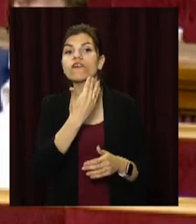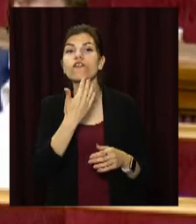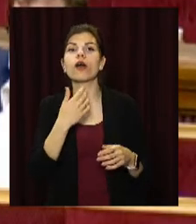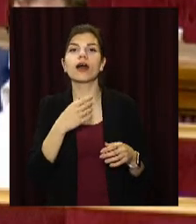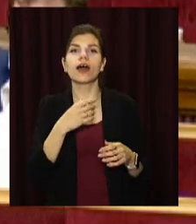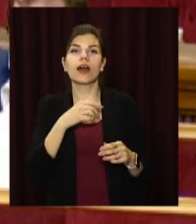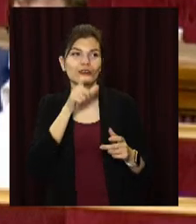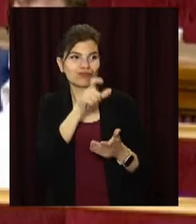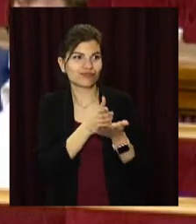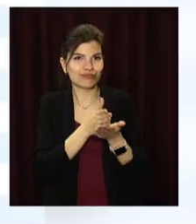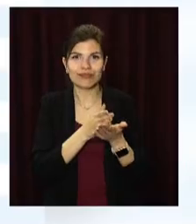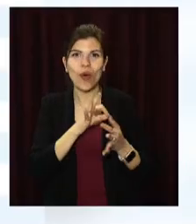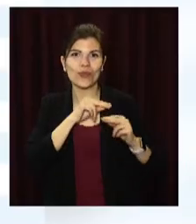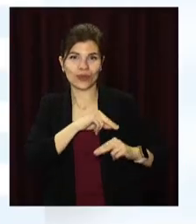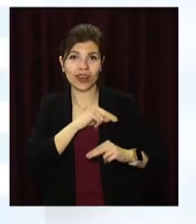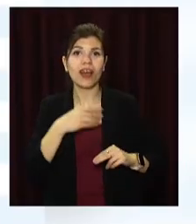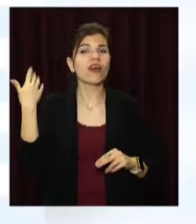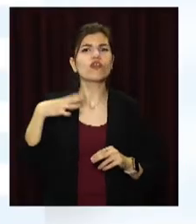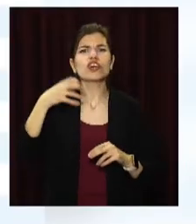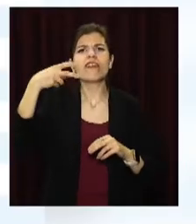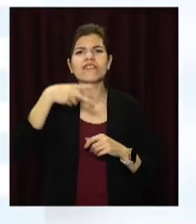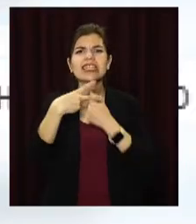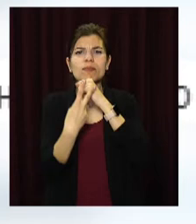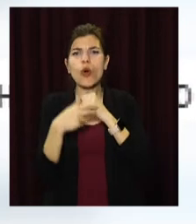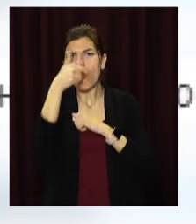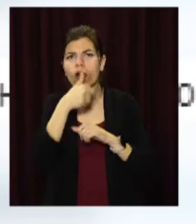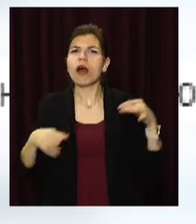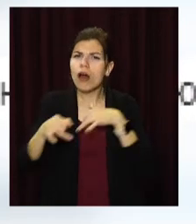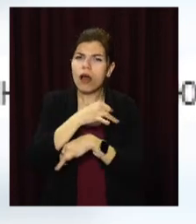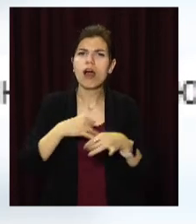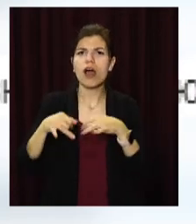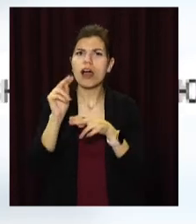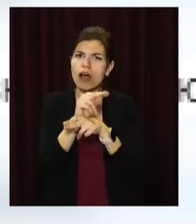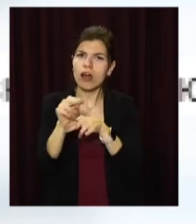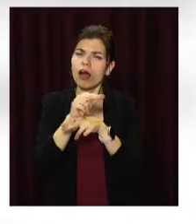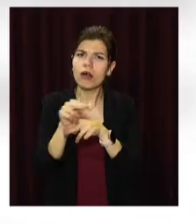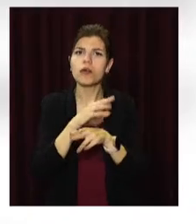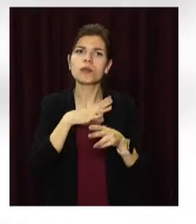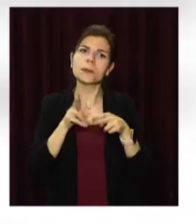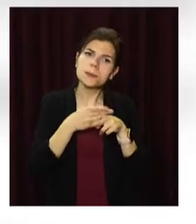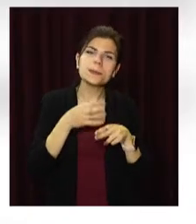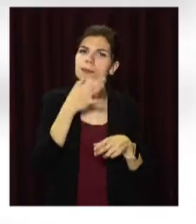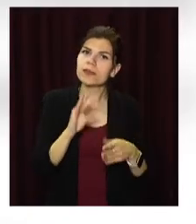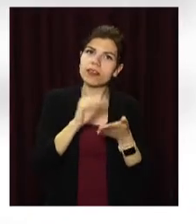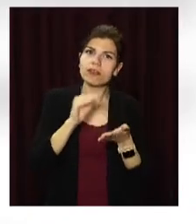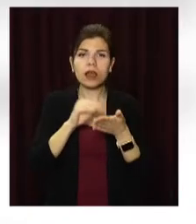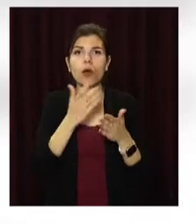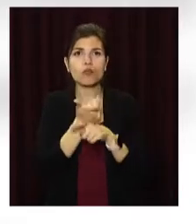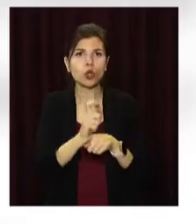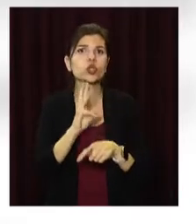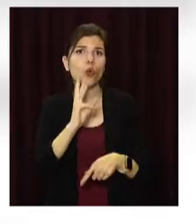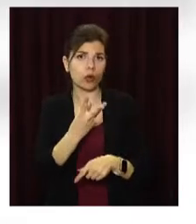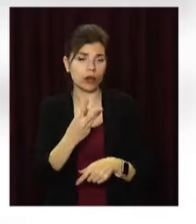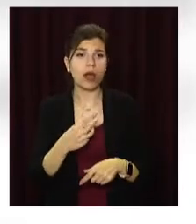питань праці нардепи подали ще у 2017-му. Розглядали та правили його більш ніж 3 роки. Коли закон все ж затвердили,